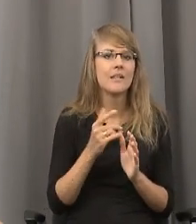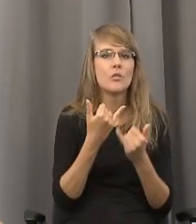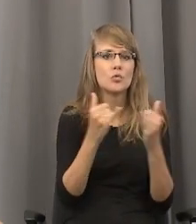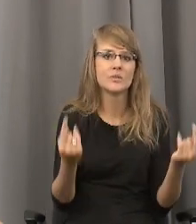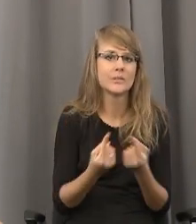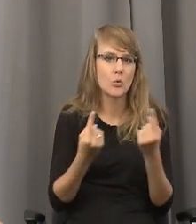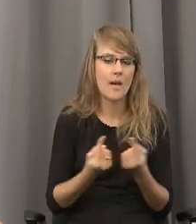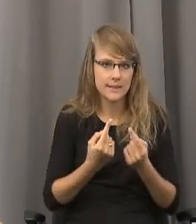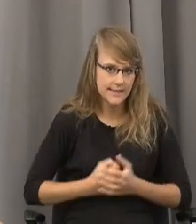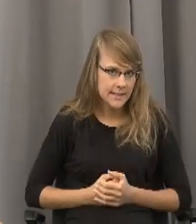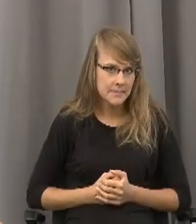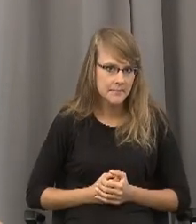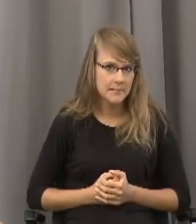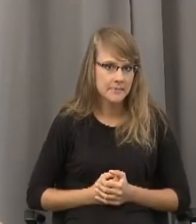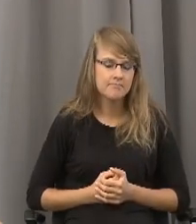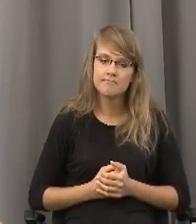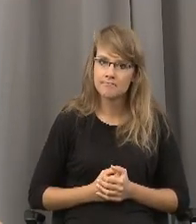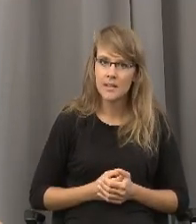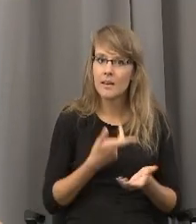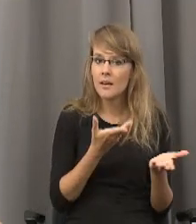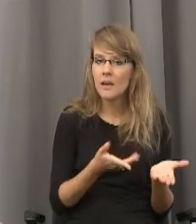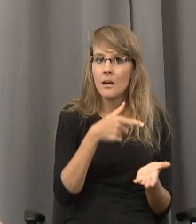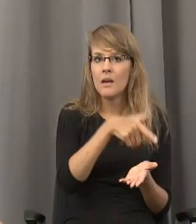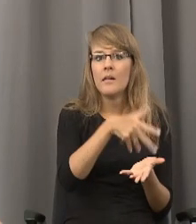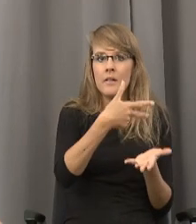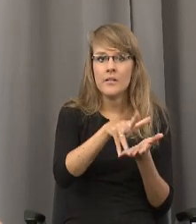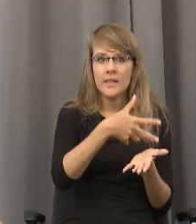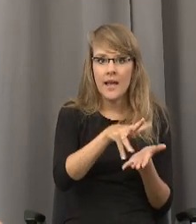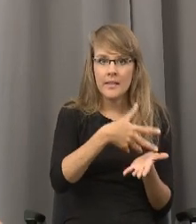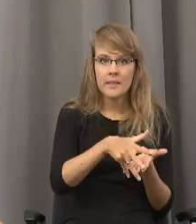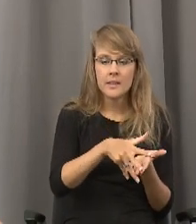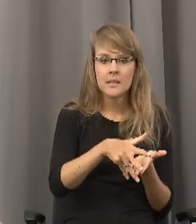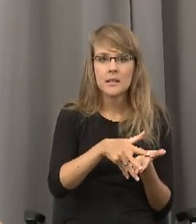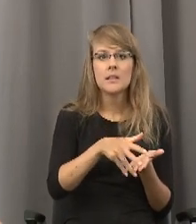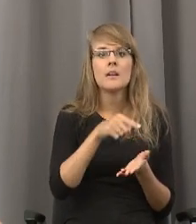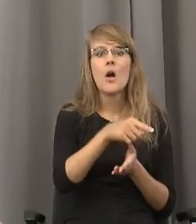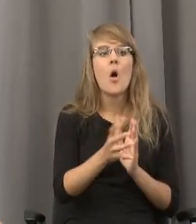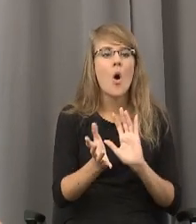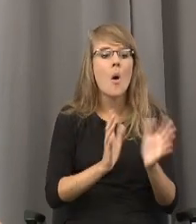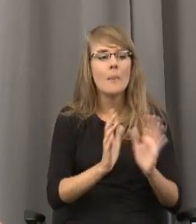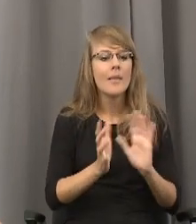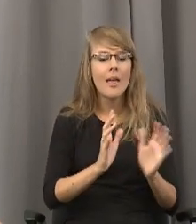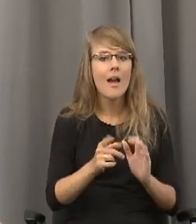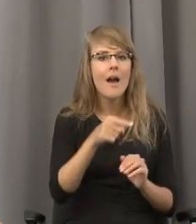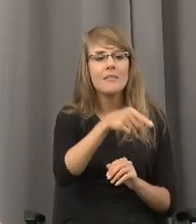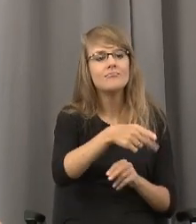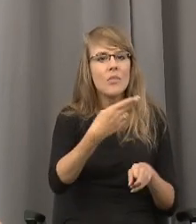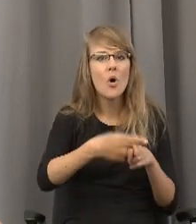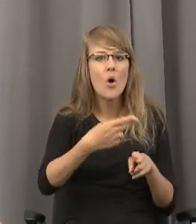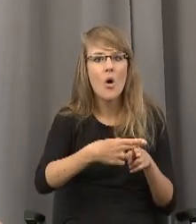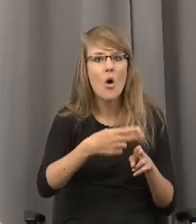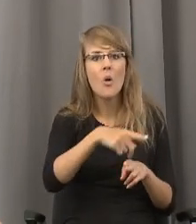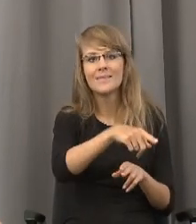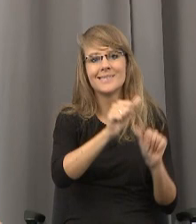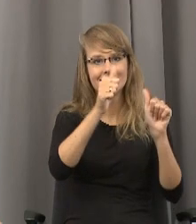sytuacjach? I tak, koszty ponoszone na opiekę nad chorym, który przebywa